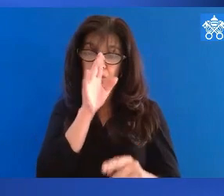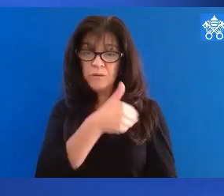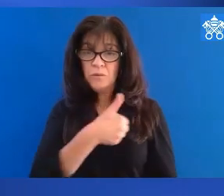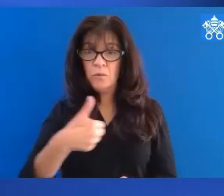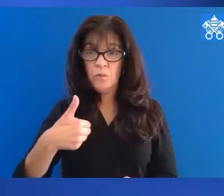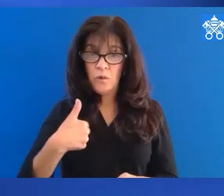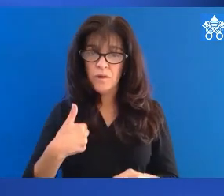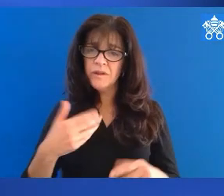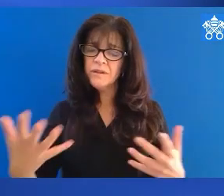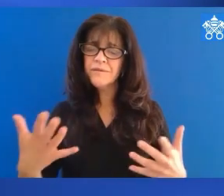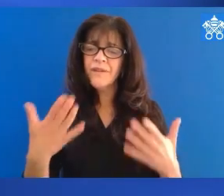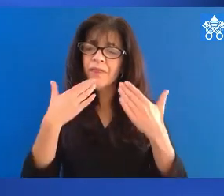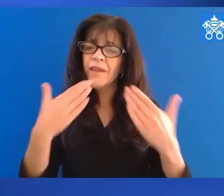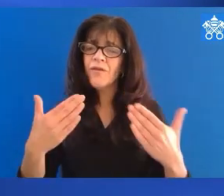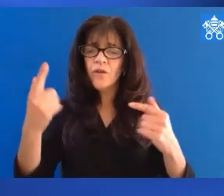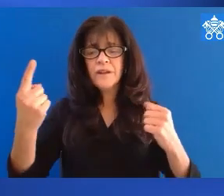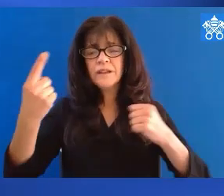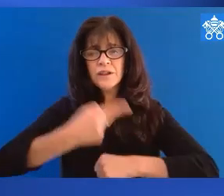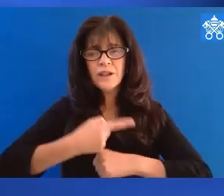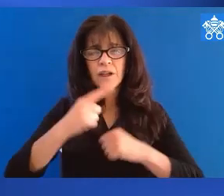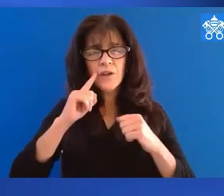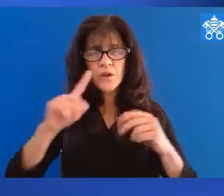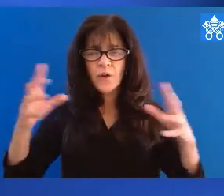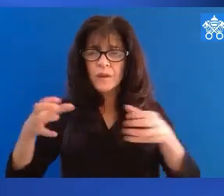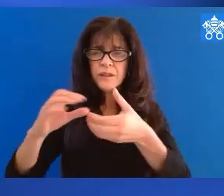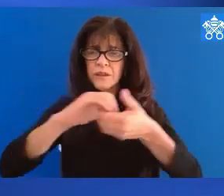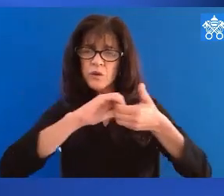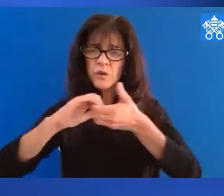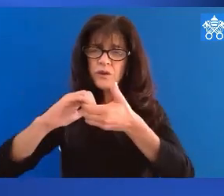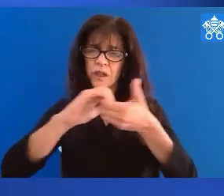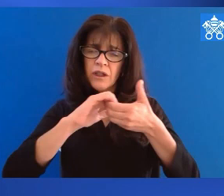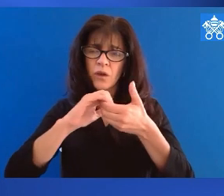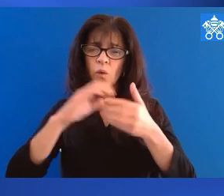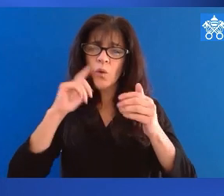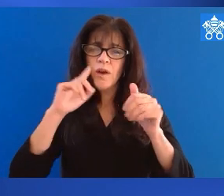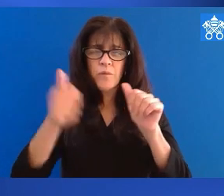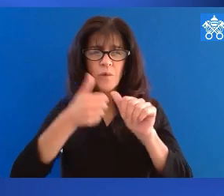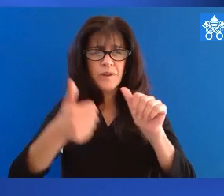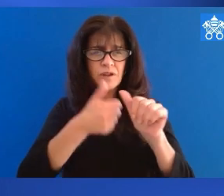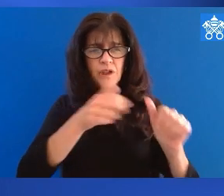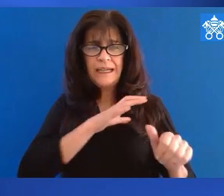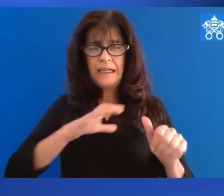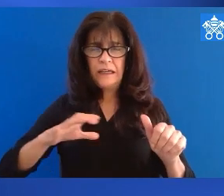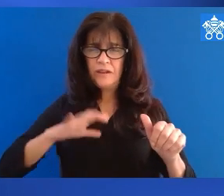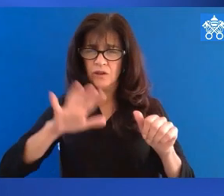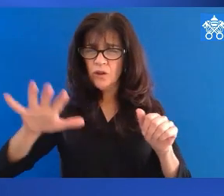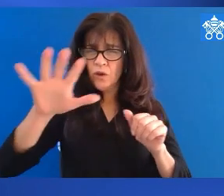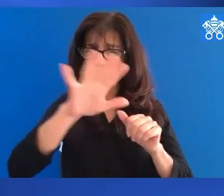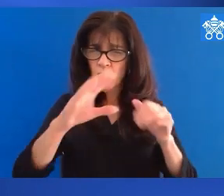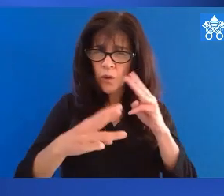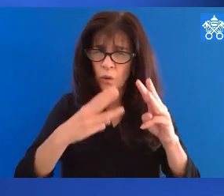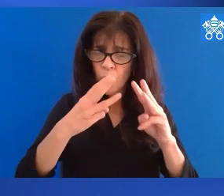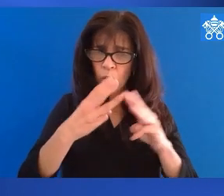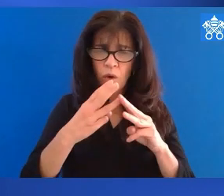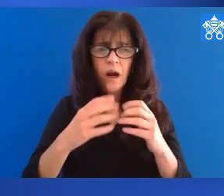Polish people. I am grateful that in these days you have been united with persecuted Christians around the world